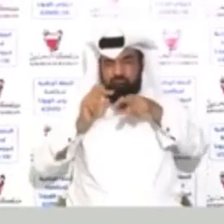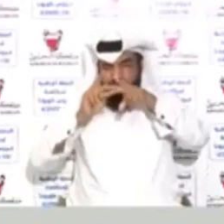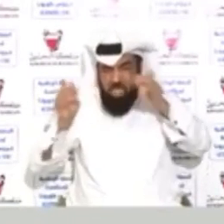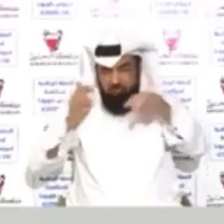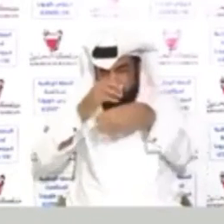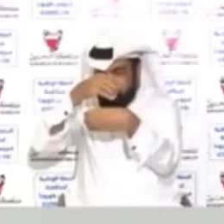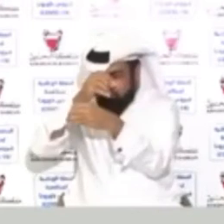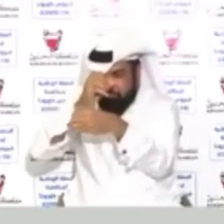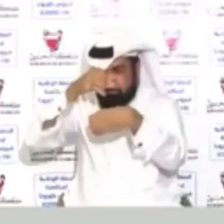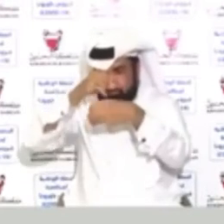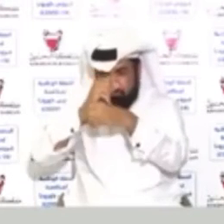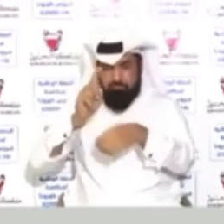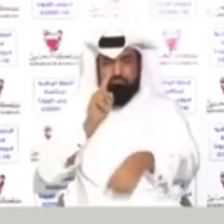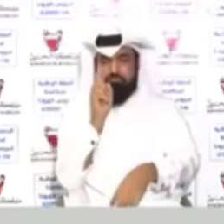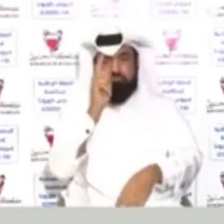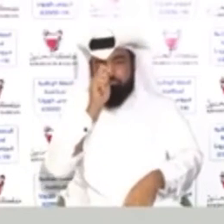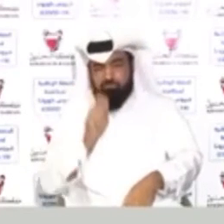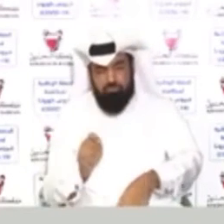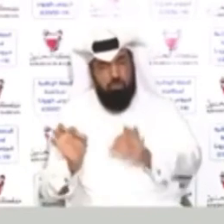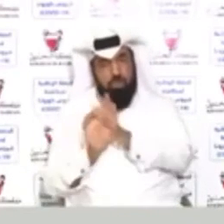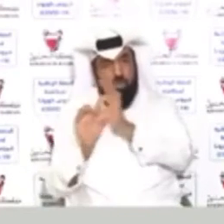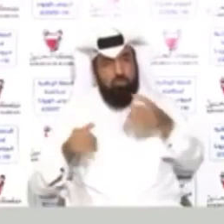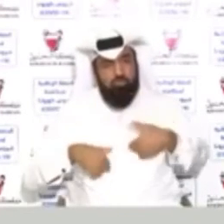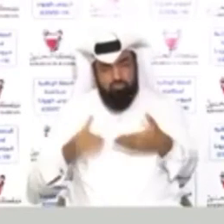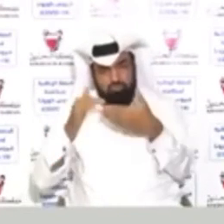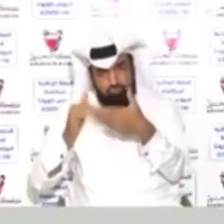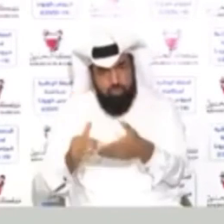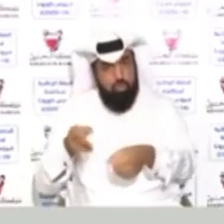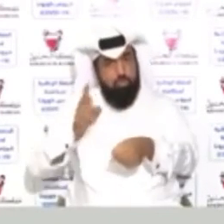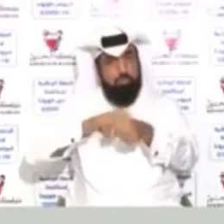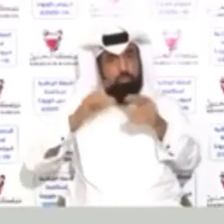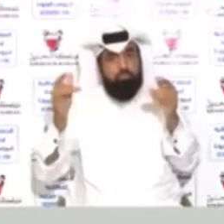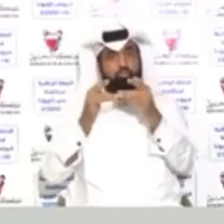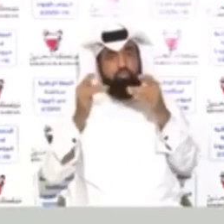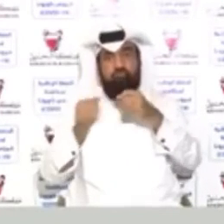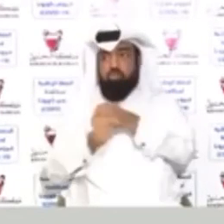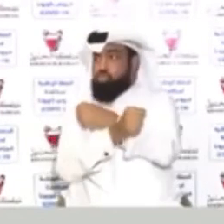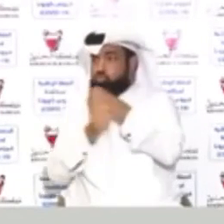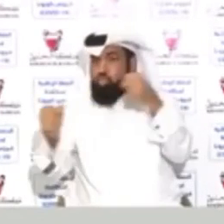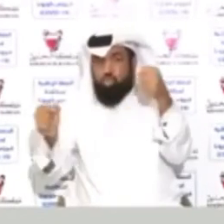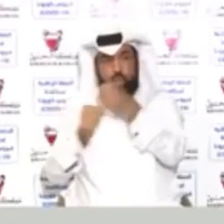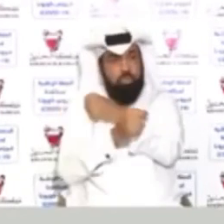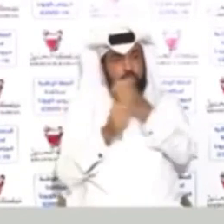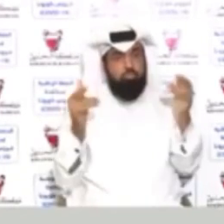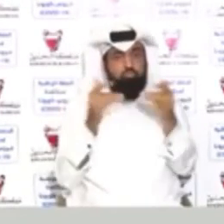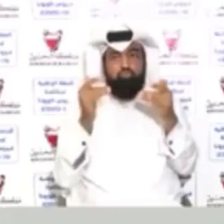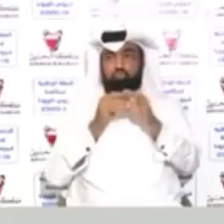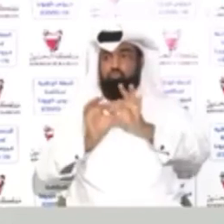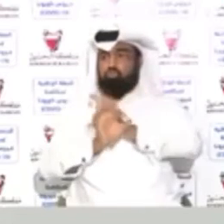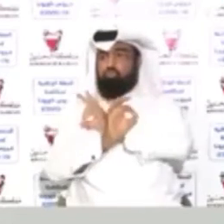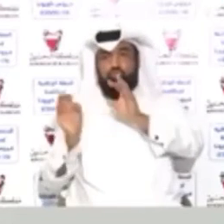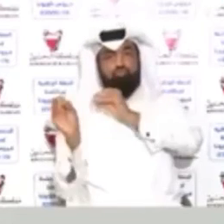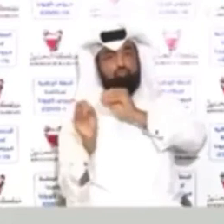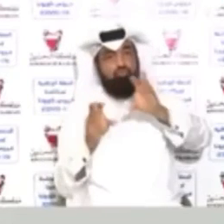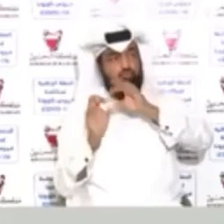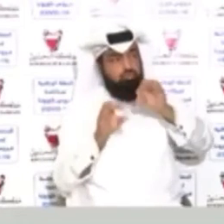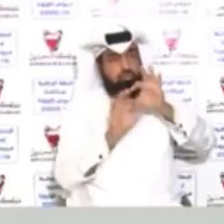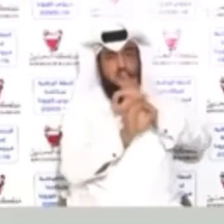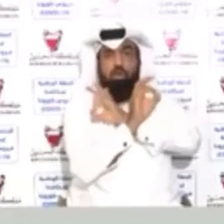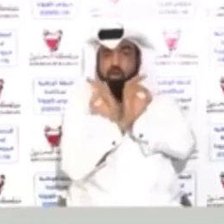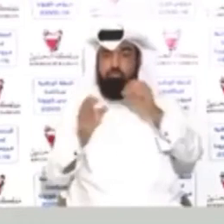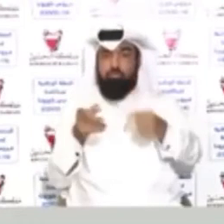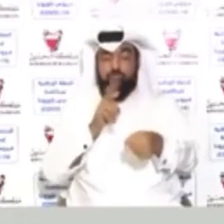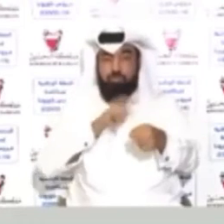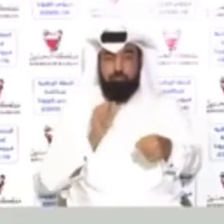المنحنى، توجهنا بوجود عامه الطاقه الاستيعابيه المتوفره، وتوجهنا كذلك في الاثنين يعني